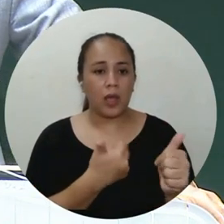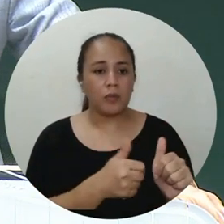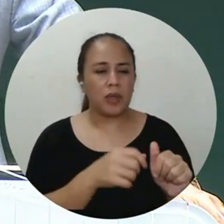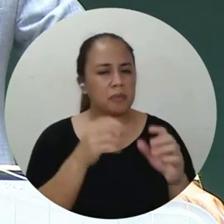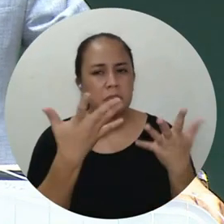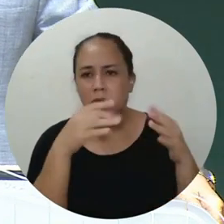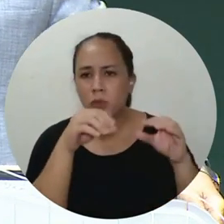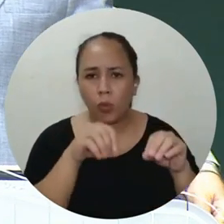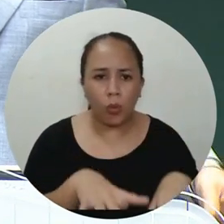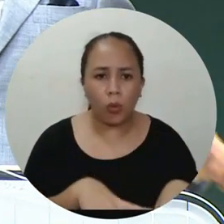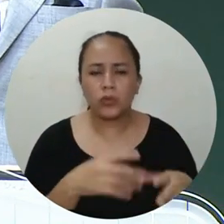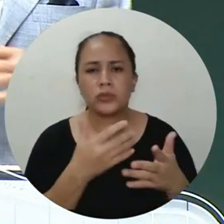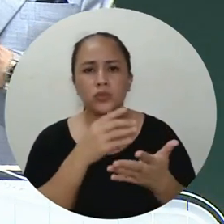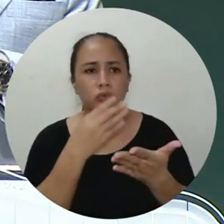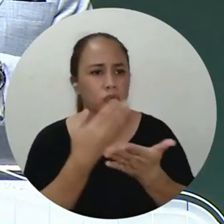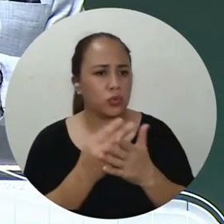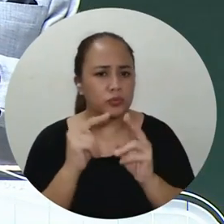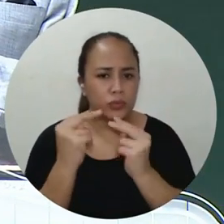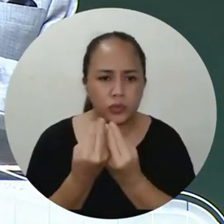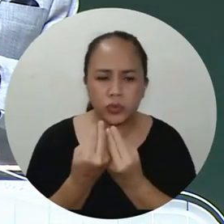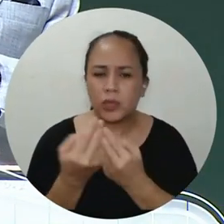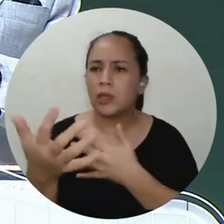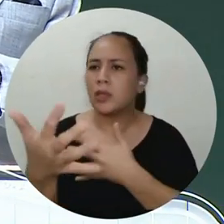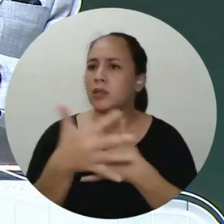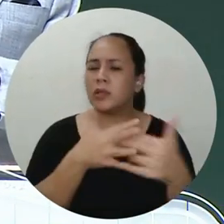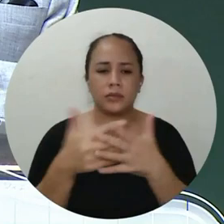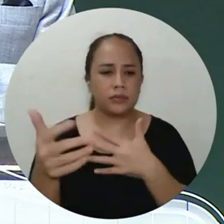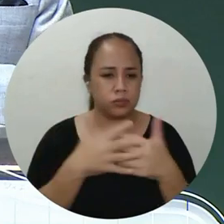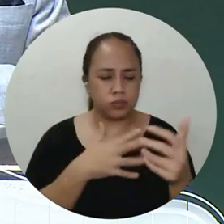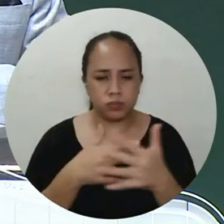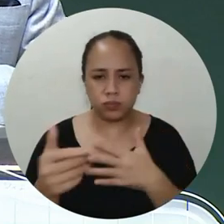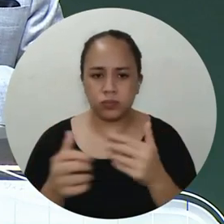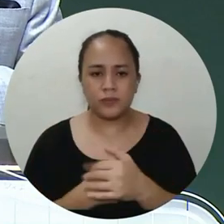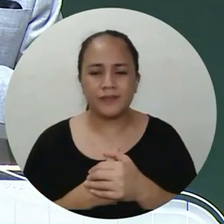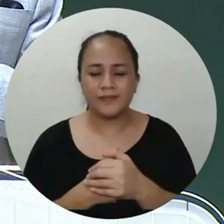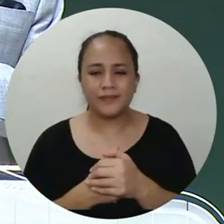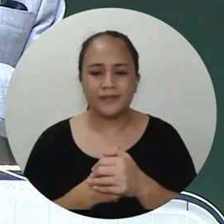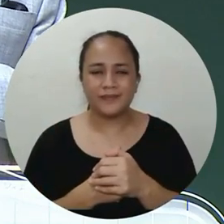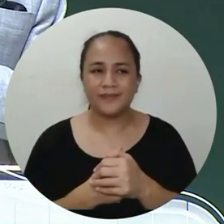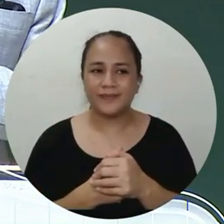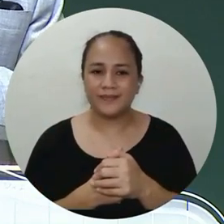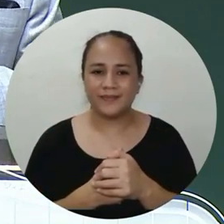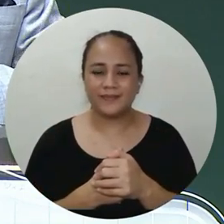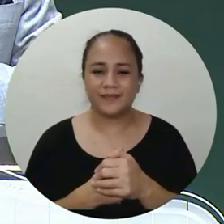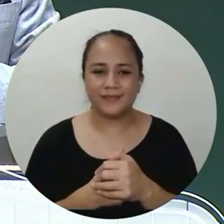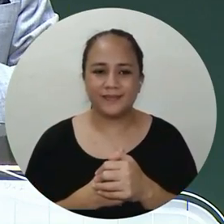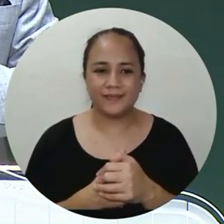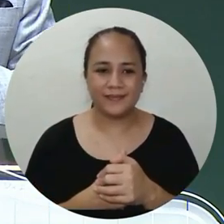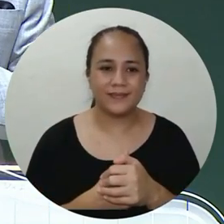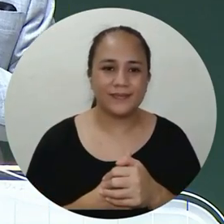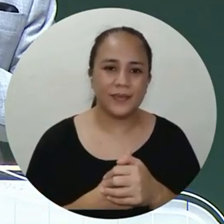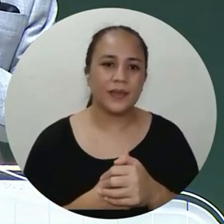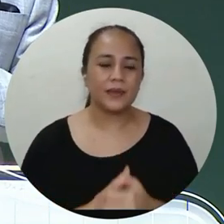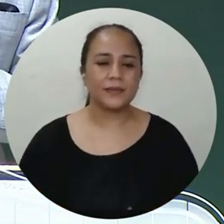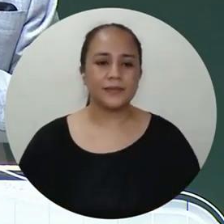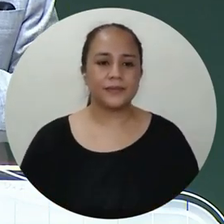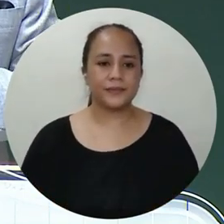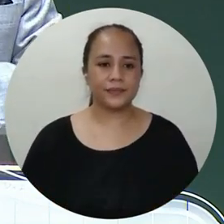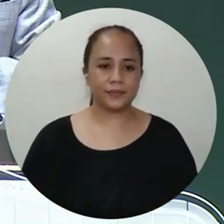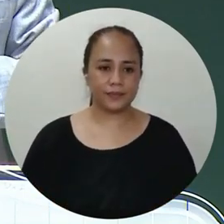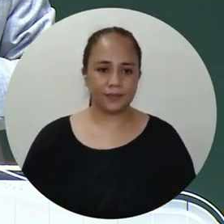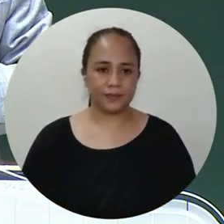at a good position, that does not matter to them. 하나님 문은 높이기도 하고 낮추기도 하고 크게도 하고 작게도 하고 부유하기도 하고